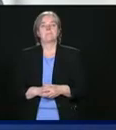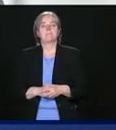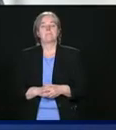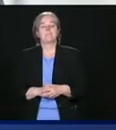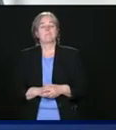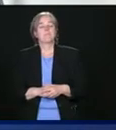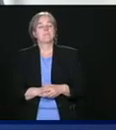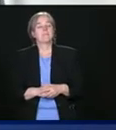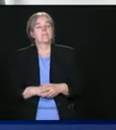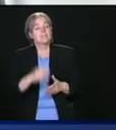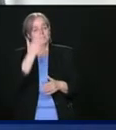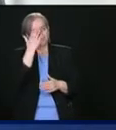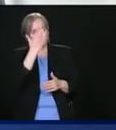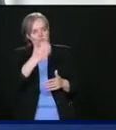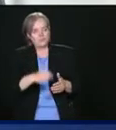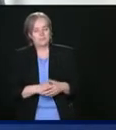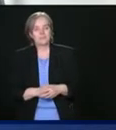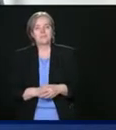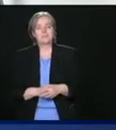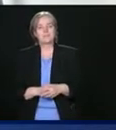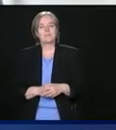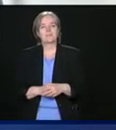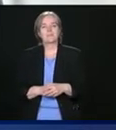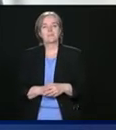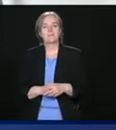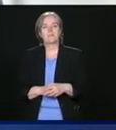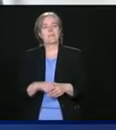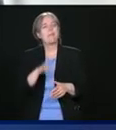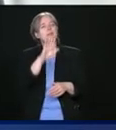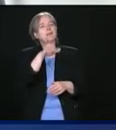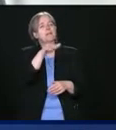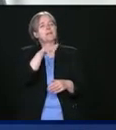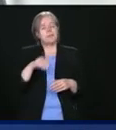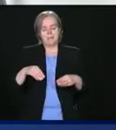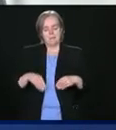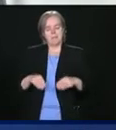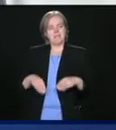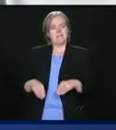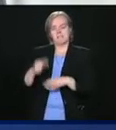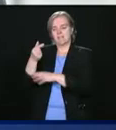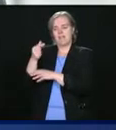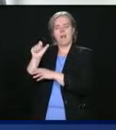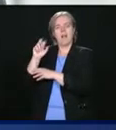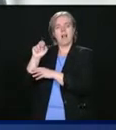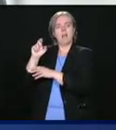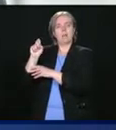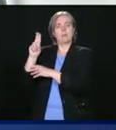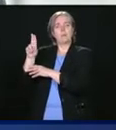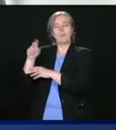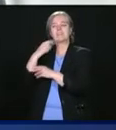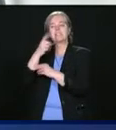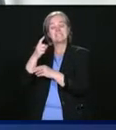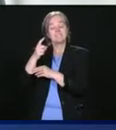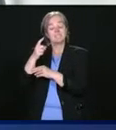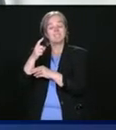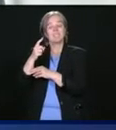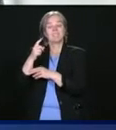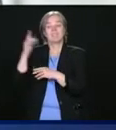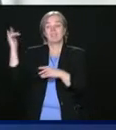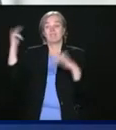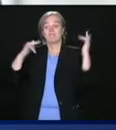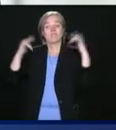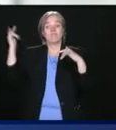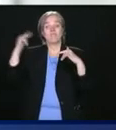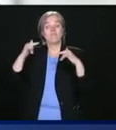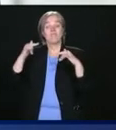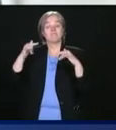Merci. Bonjour, M. Trudeau. Le gouvernement, votre ministre Marc Garneau, annonçait hier l'obligation pour les voyageurs aériens de